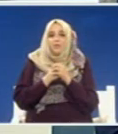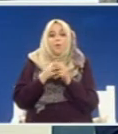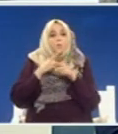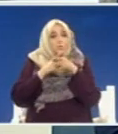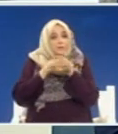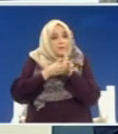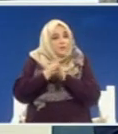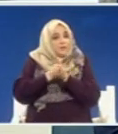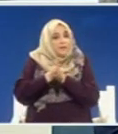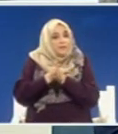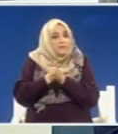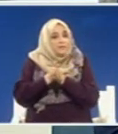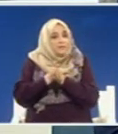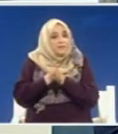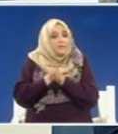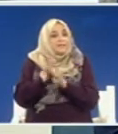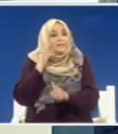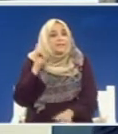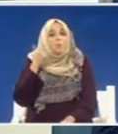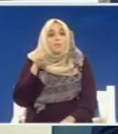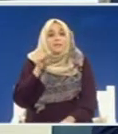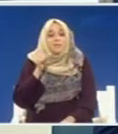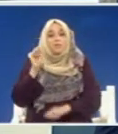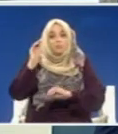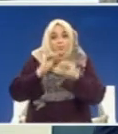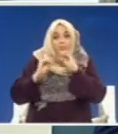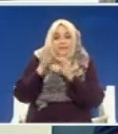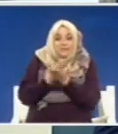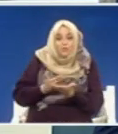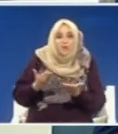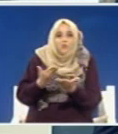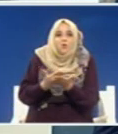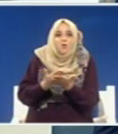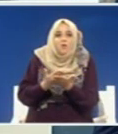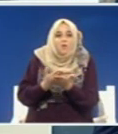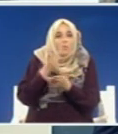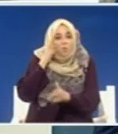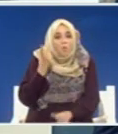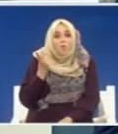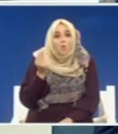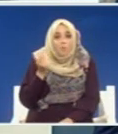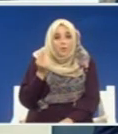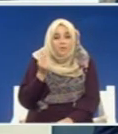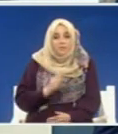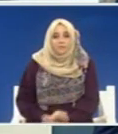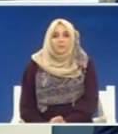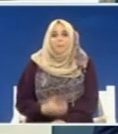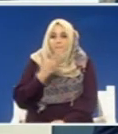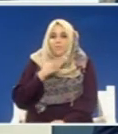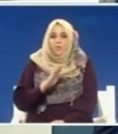وتجتهد إذا كان فيه إمكانية إصلاح الوضع والعلاقة بين الزوجين هذا